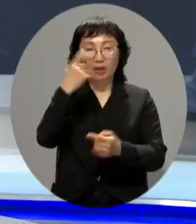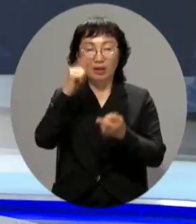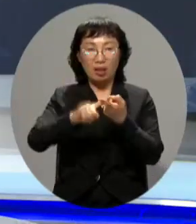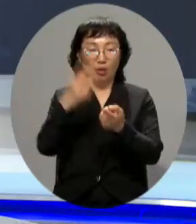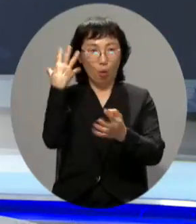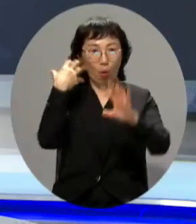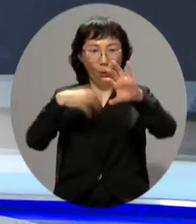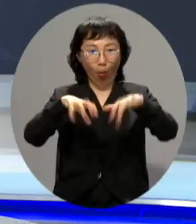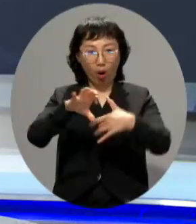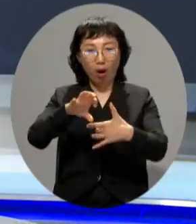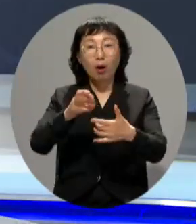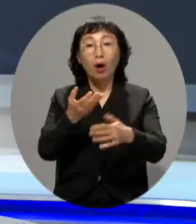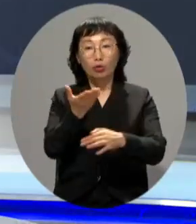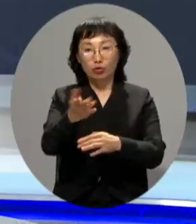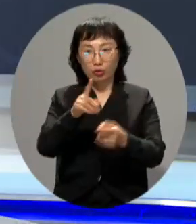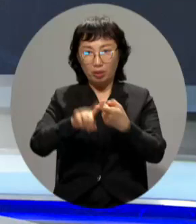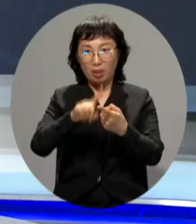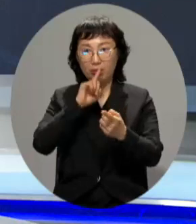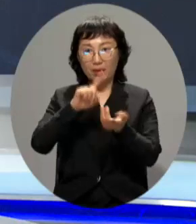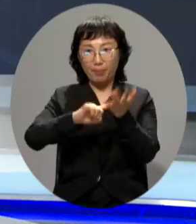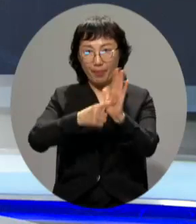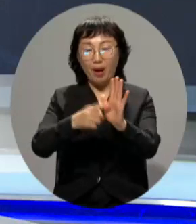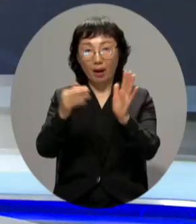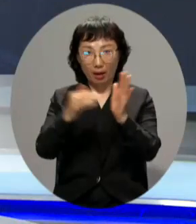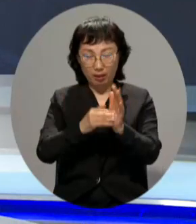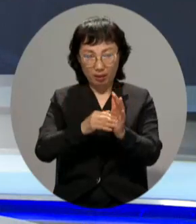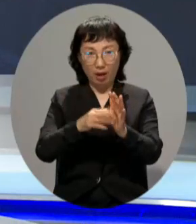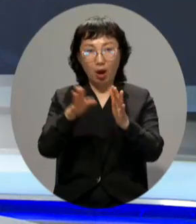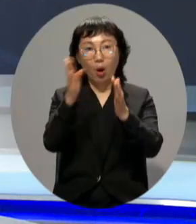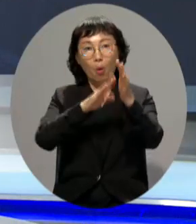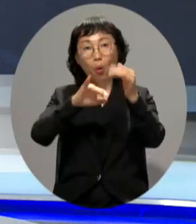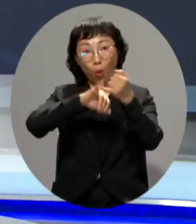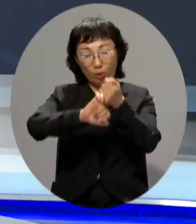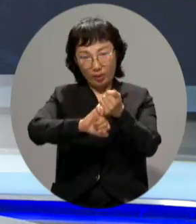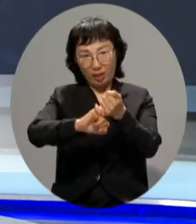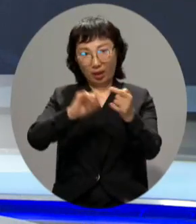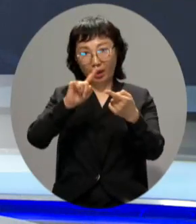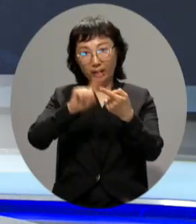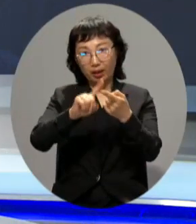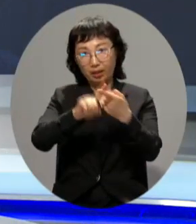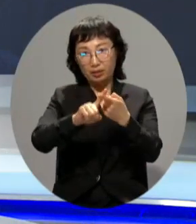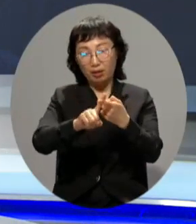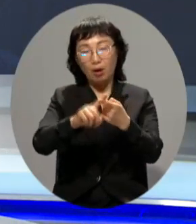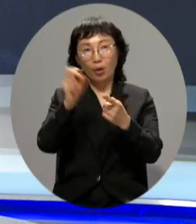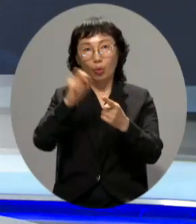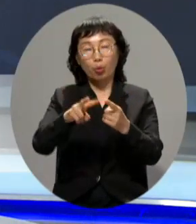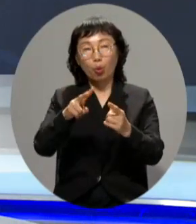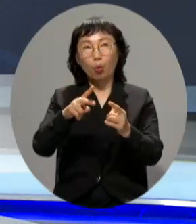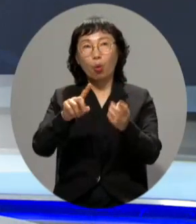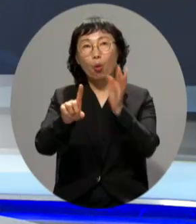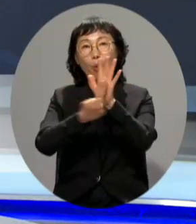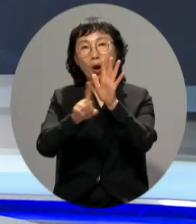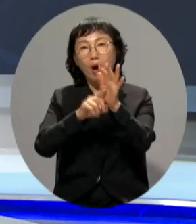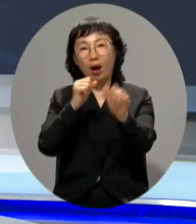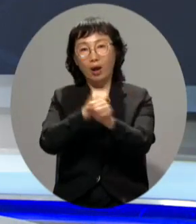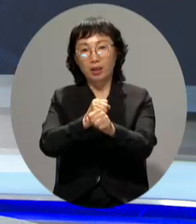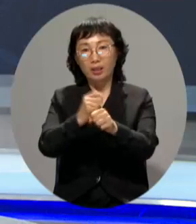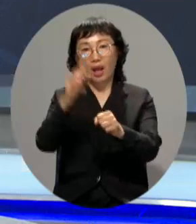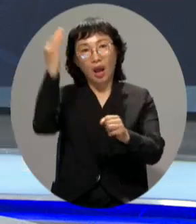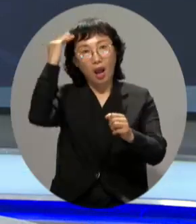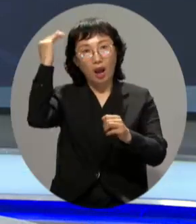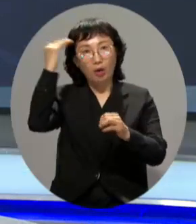측에 적극적인 자세를 요구한 건데요. 개발 공약의 또 다른 축인 전주 한옥마을에 대해선 규제 완화를